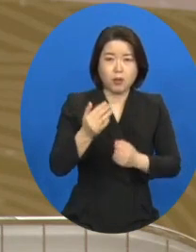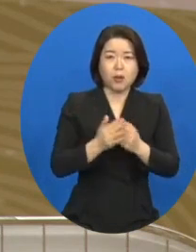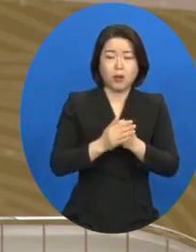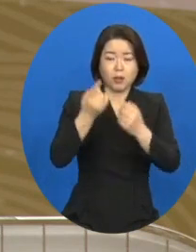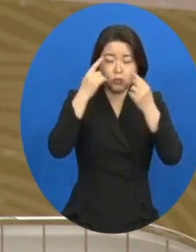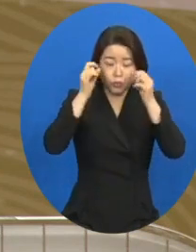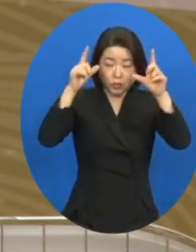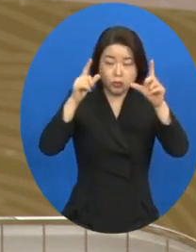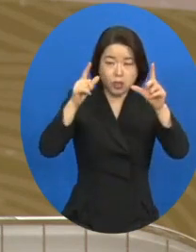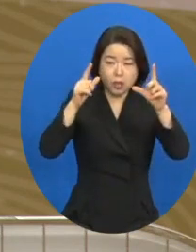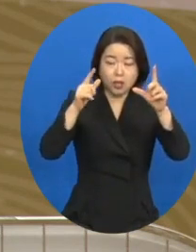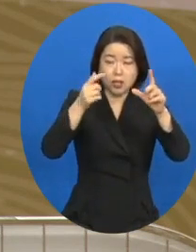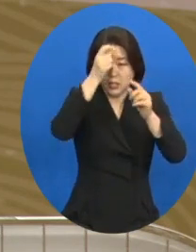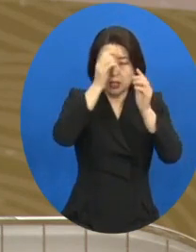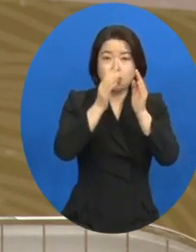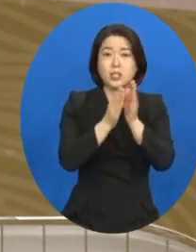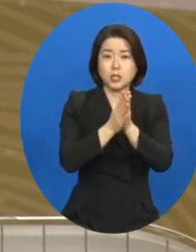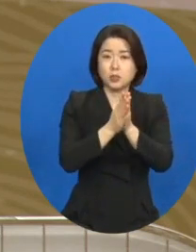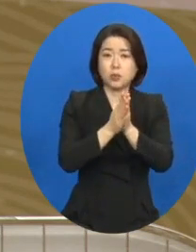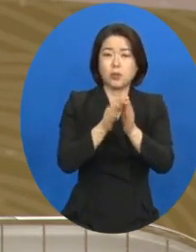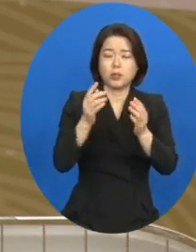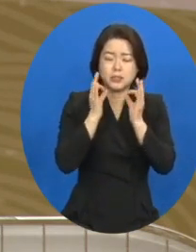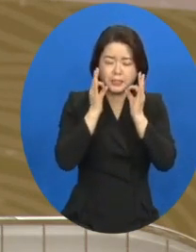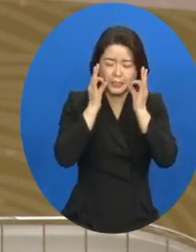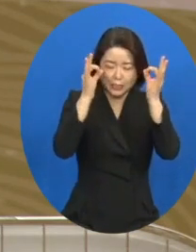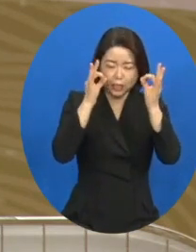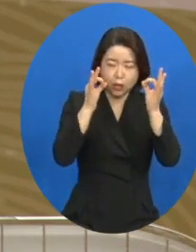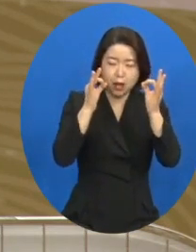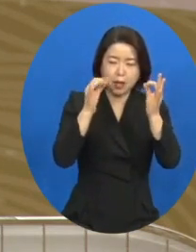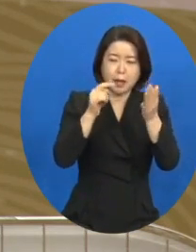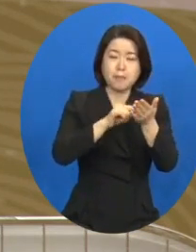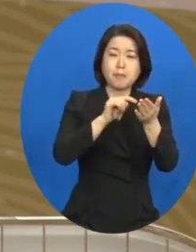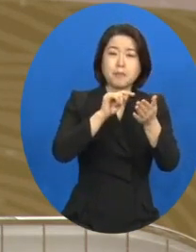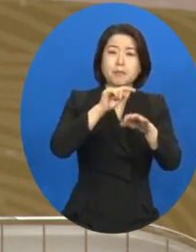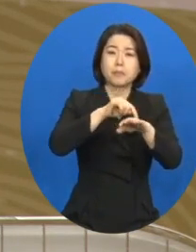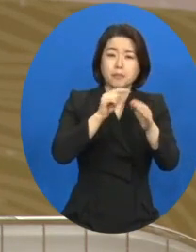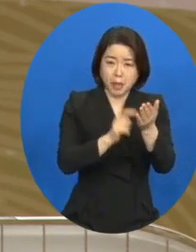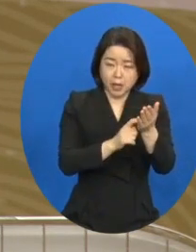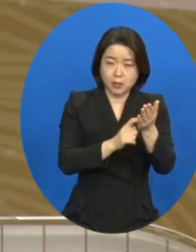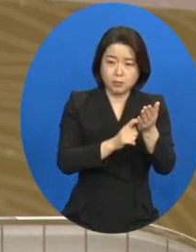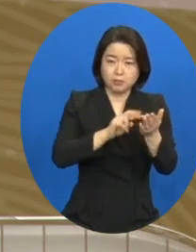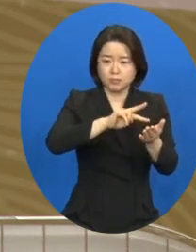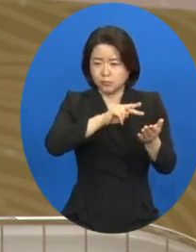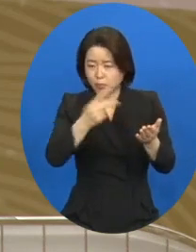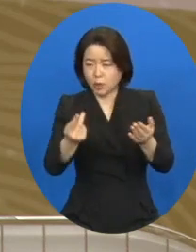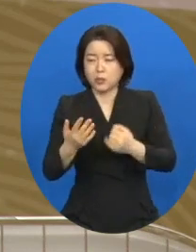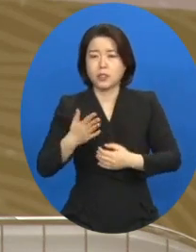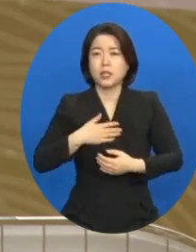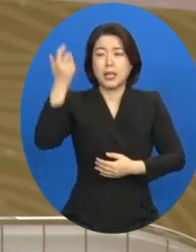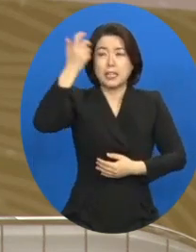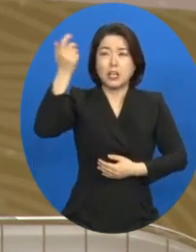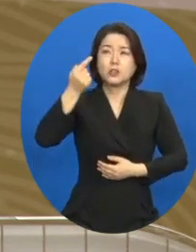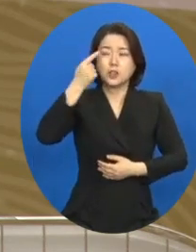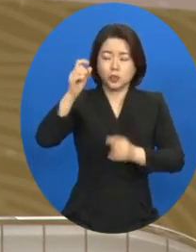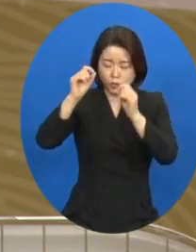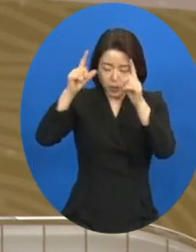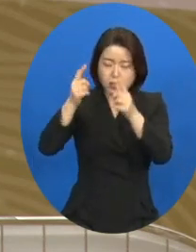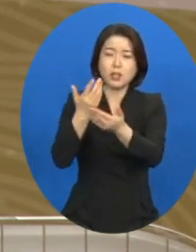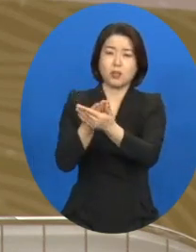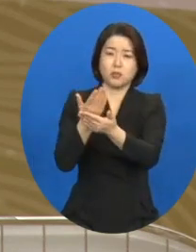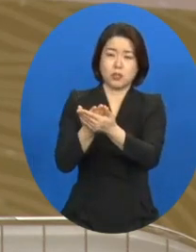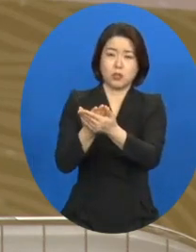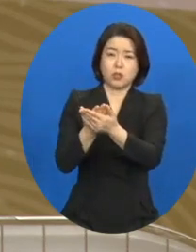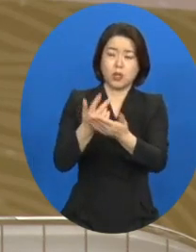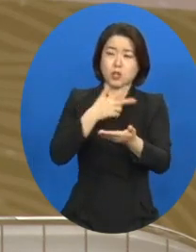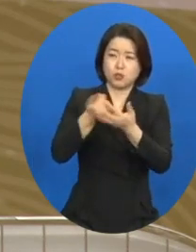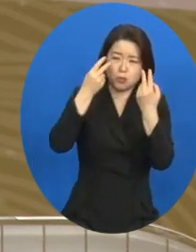뜨게 해주세요. 이 기도 그 절박감으로 먼저 주님 제 영적인 눈이 먼저 뜨이게 해주세요.